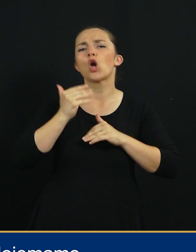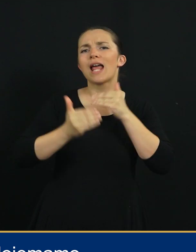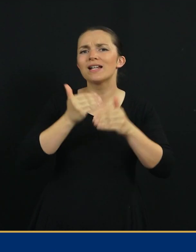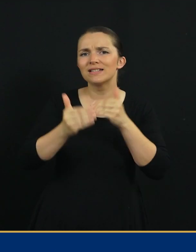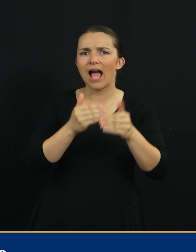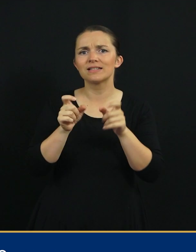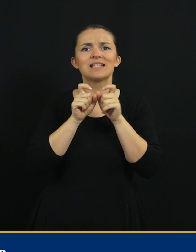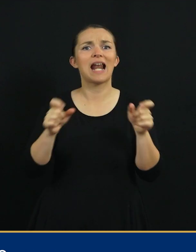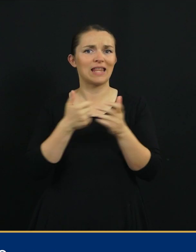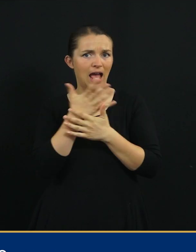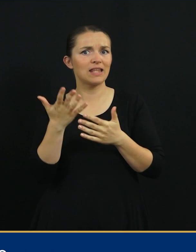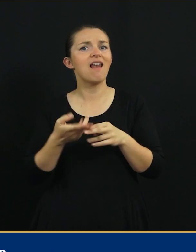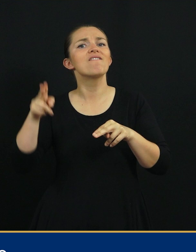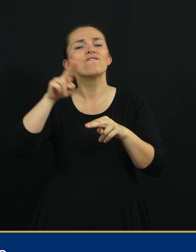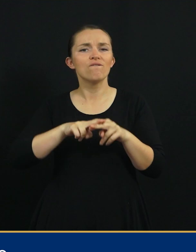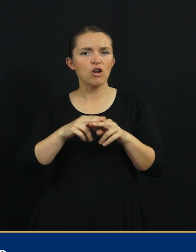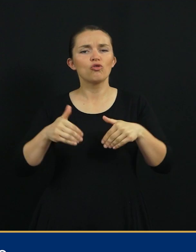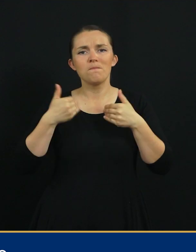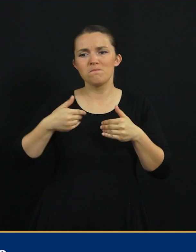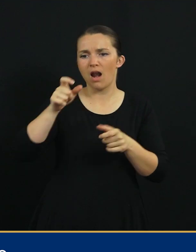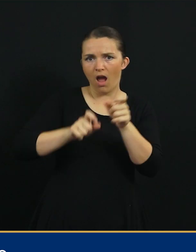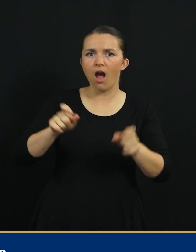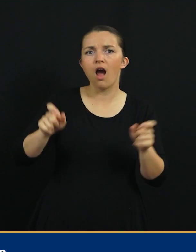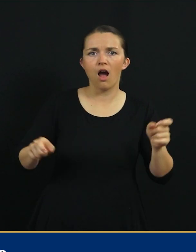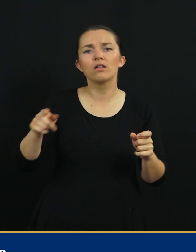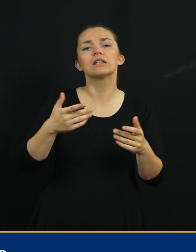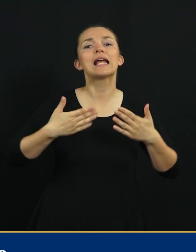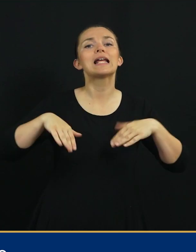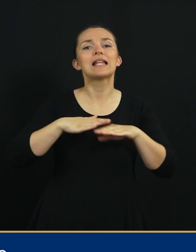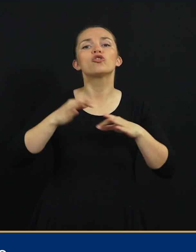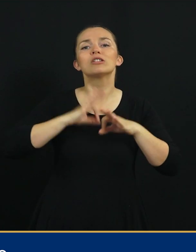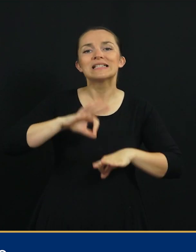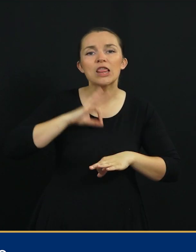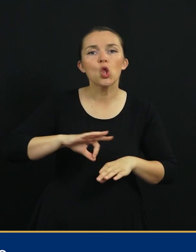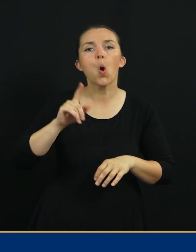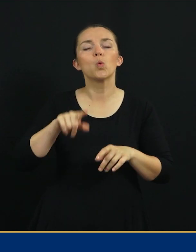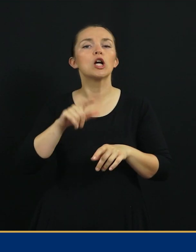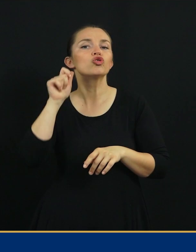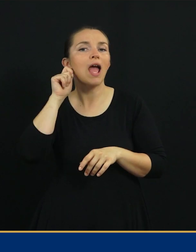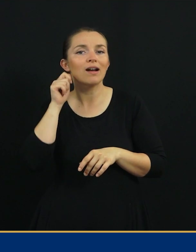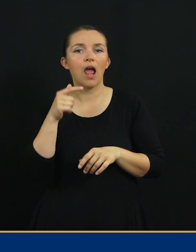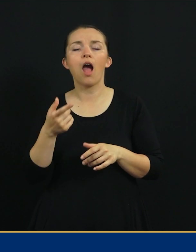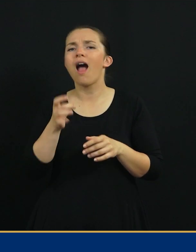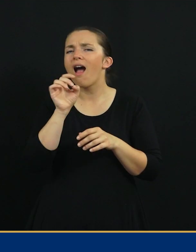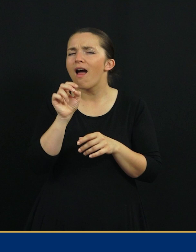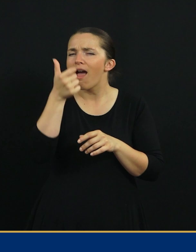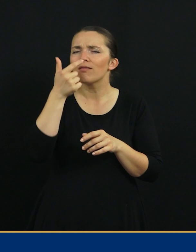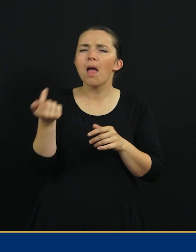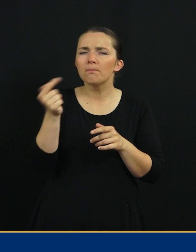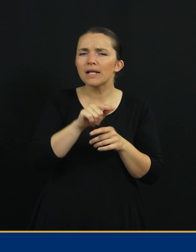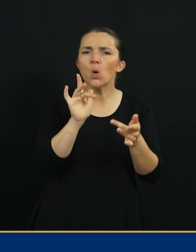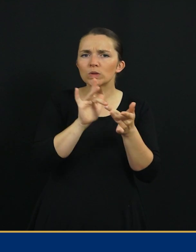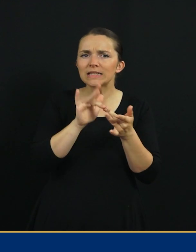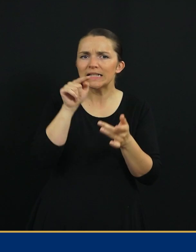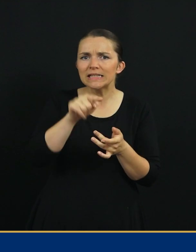profesionalizacija, zaradi katere večji del mlade populacije, naših sinov in hčera, redkeje pride v stik z njimi